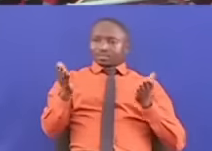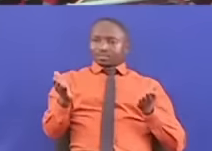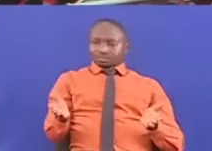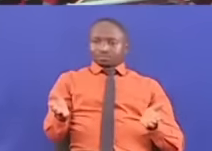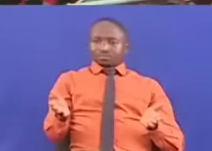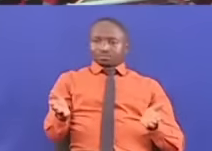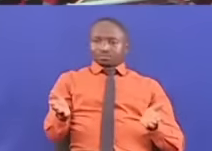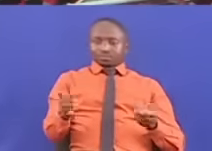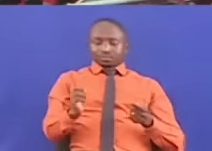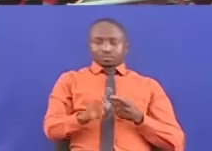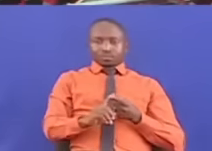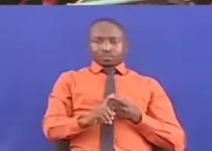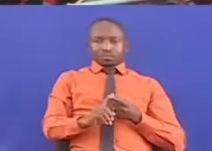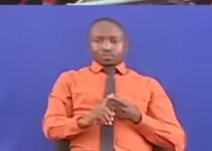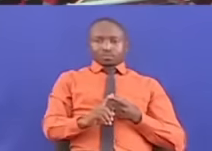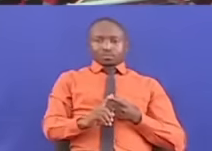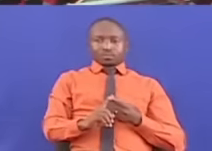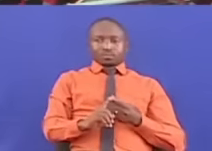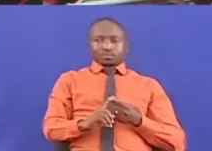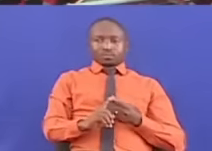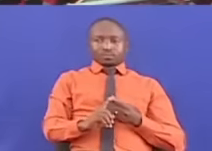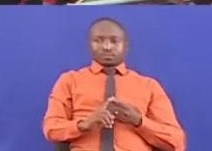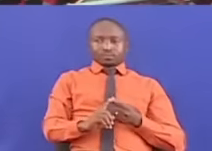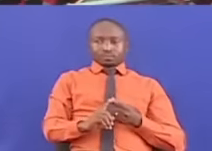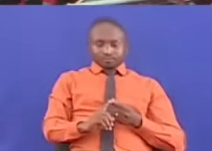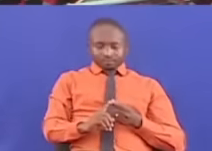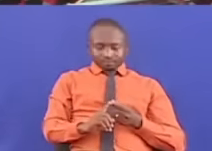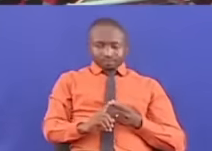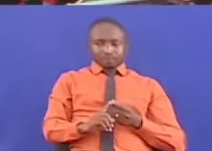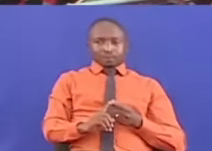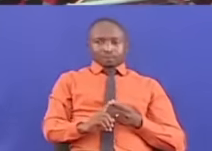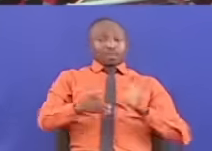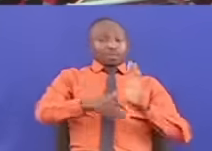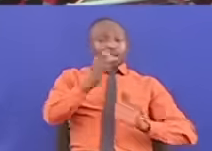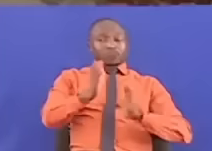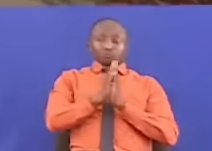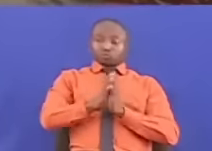nai kuch hi lini